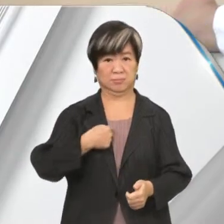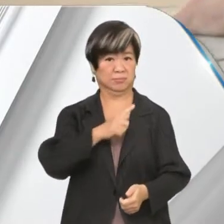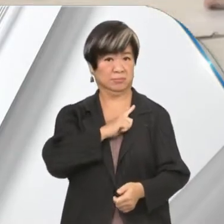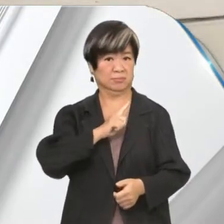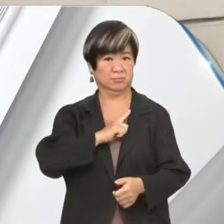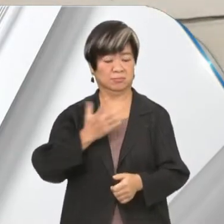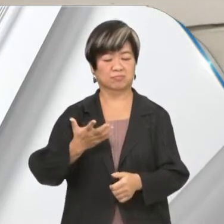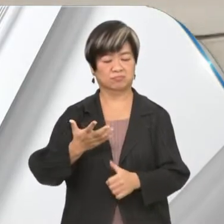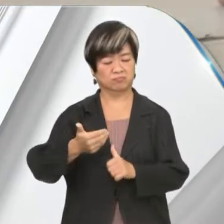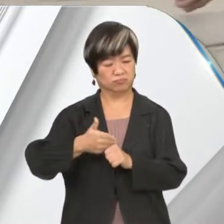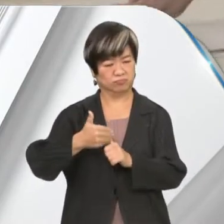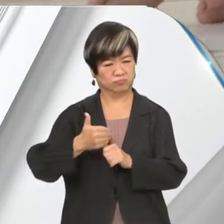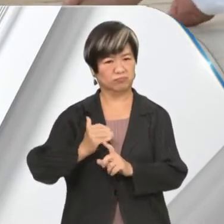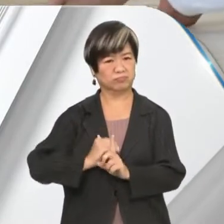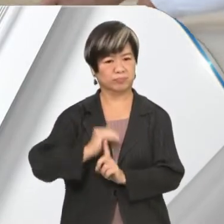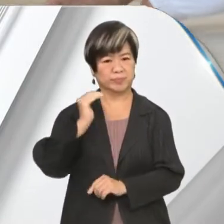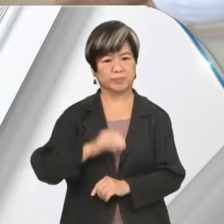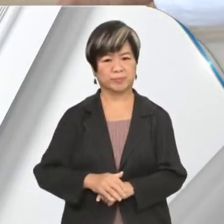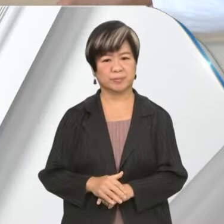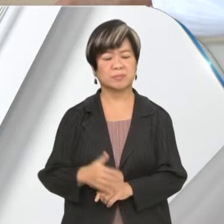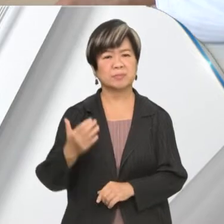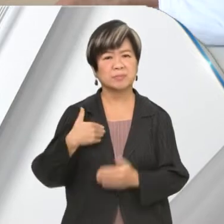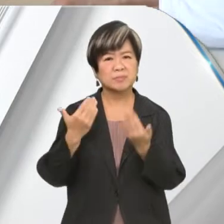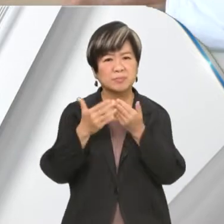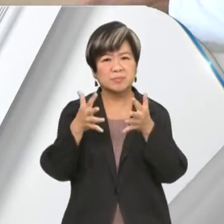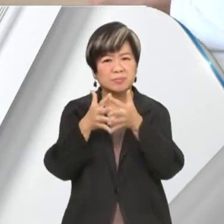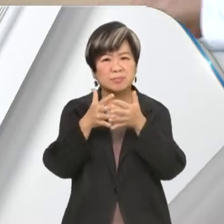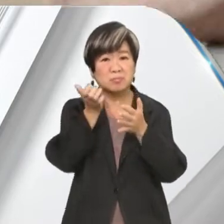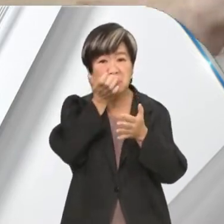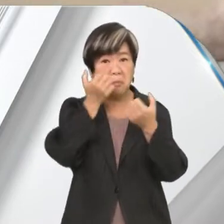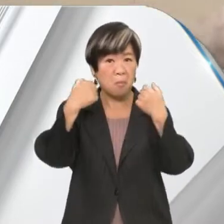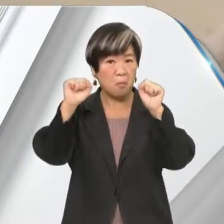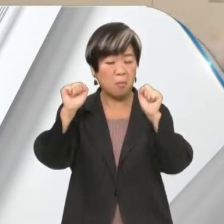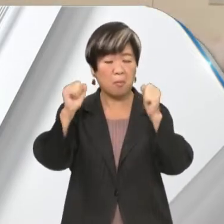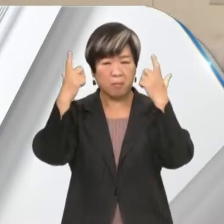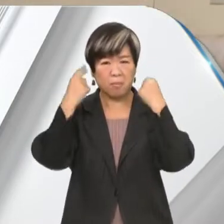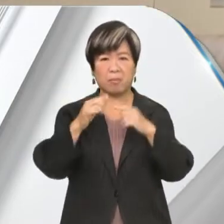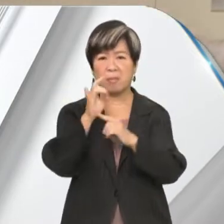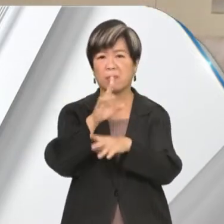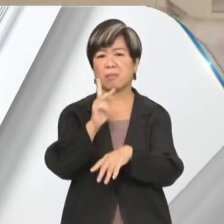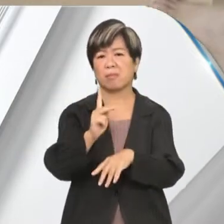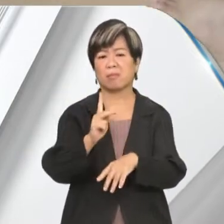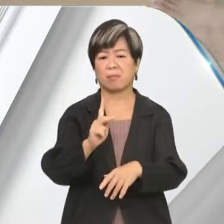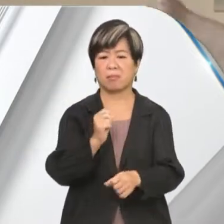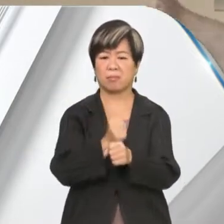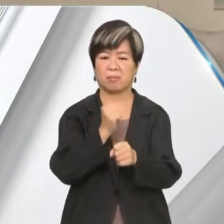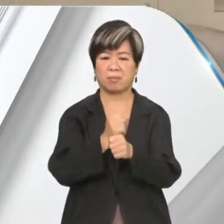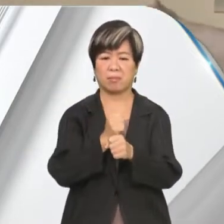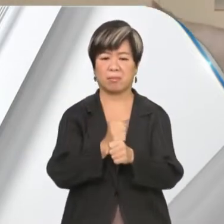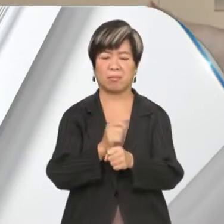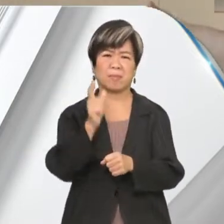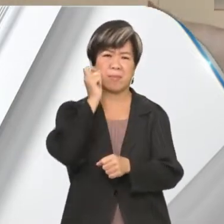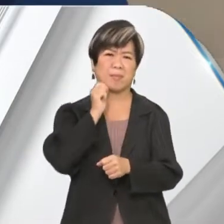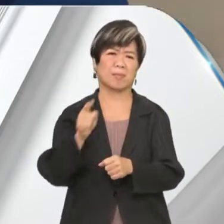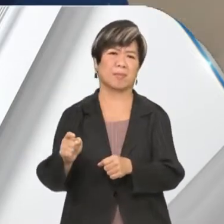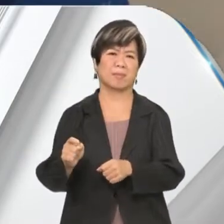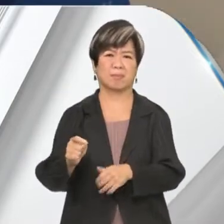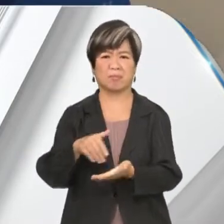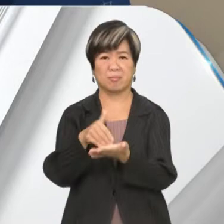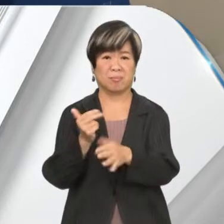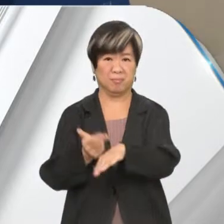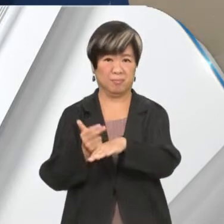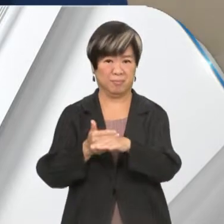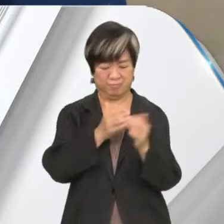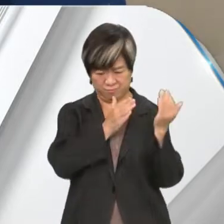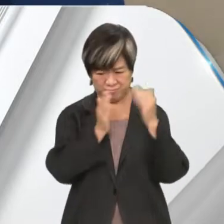了。 其次，关于流行美国的沙士，本能在新竹科学园区上班，认真当好游水表特工程师的投入，专心